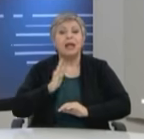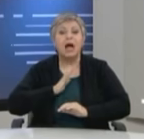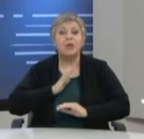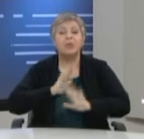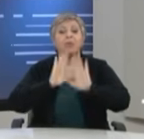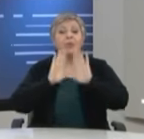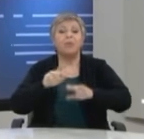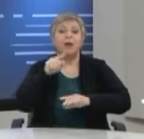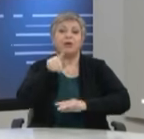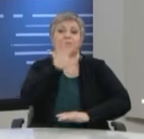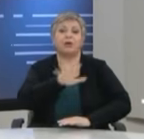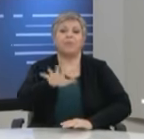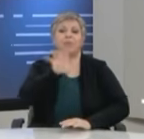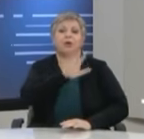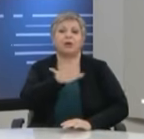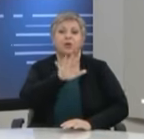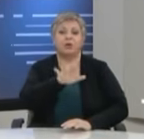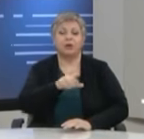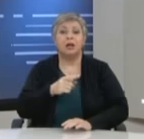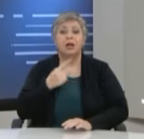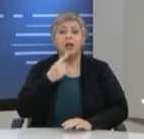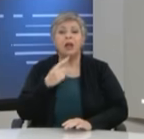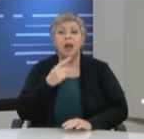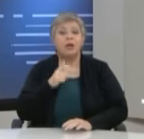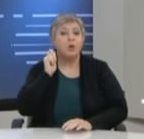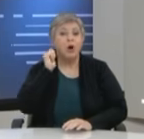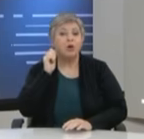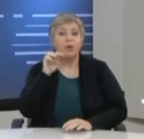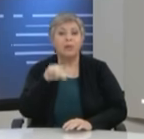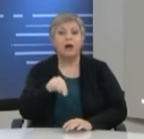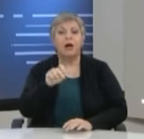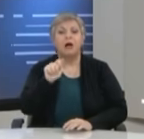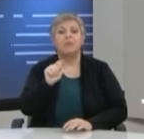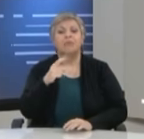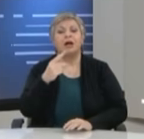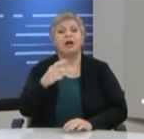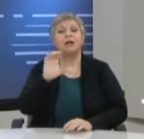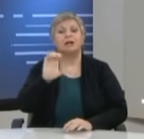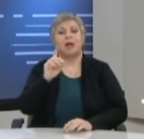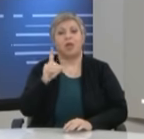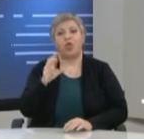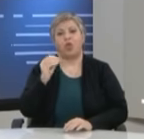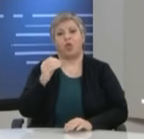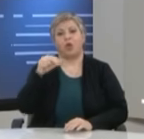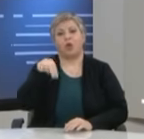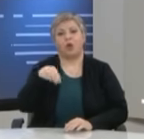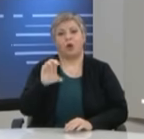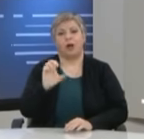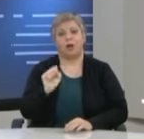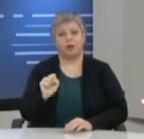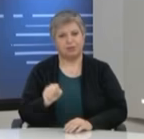της χώρας. Και αυτό μας δεσμεύει νομικά. Να το περιγράψω λίγο πιο παραστατικά.